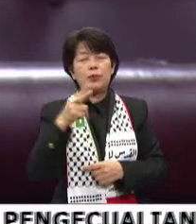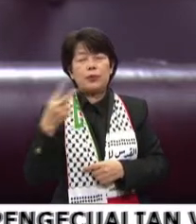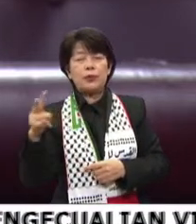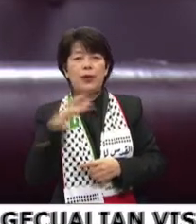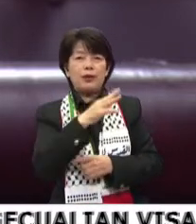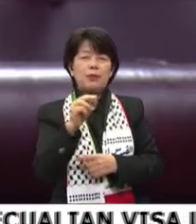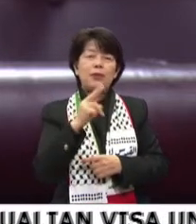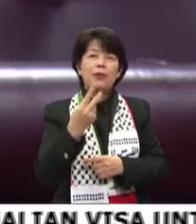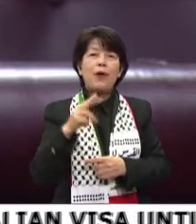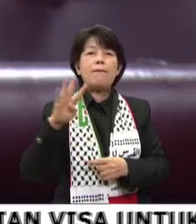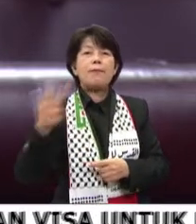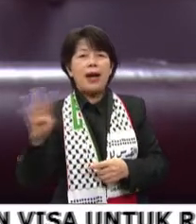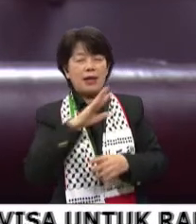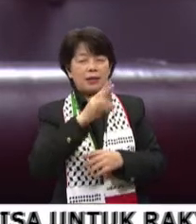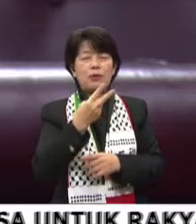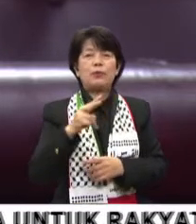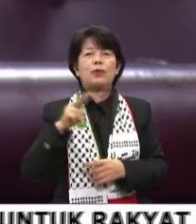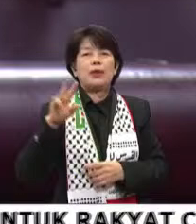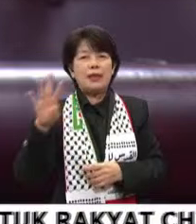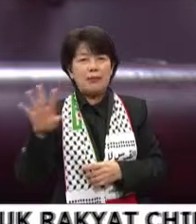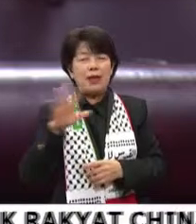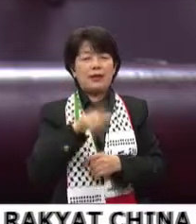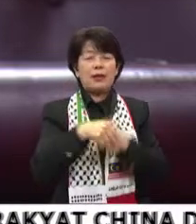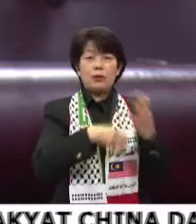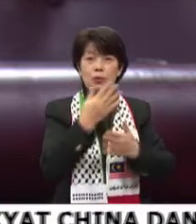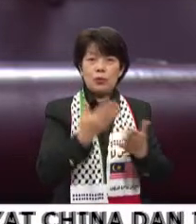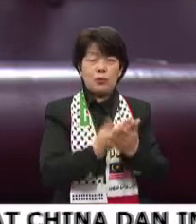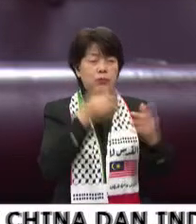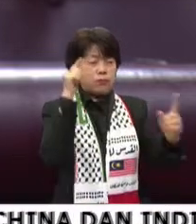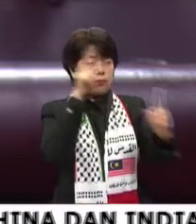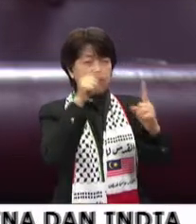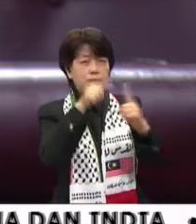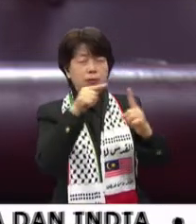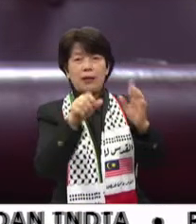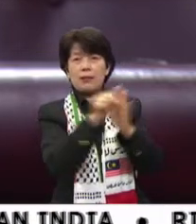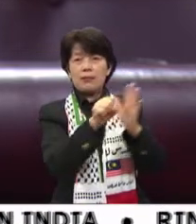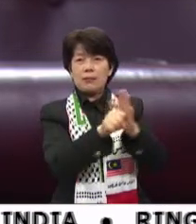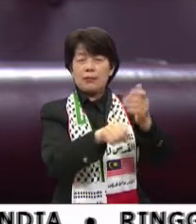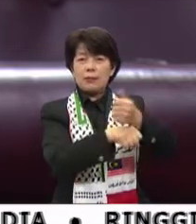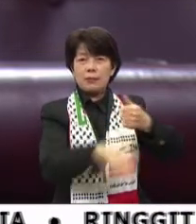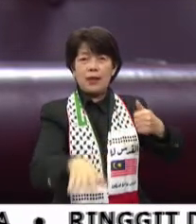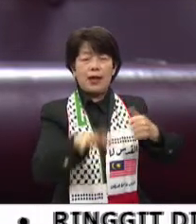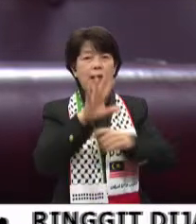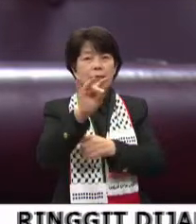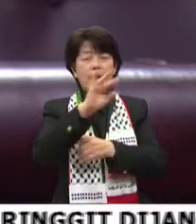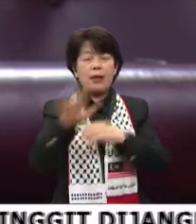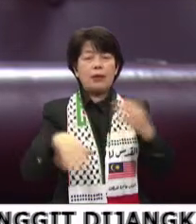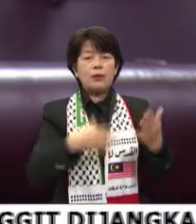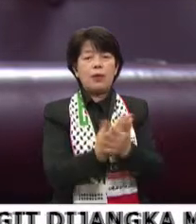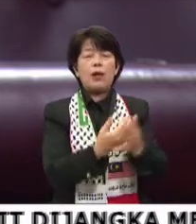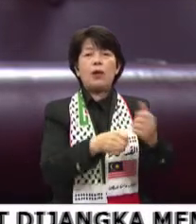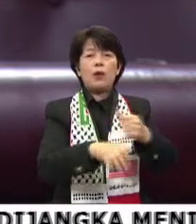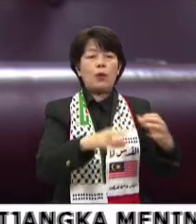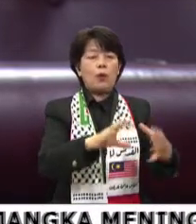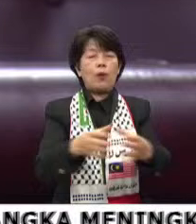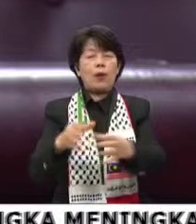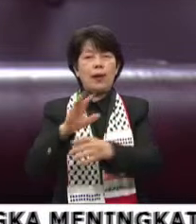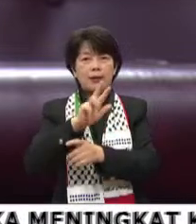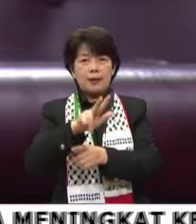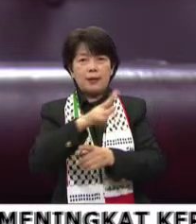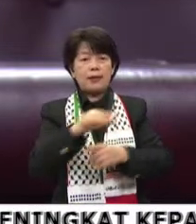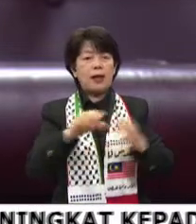23 24 dan 25 bertujuan untuk meminda subseksyen 188 493